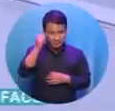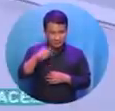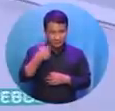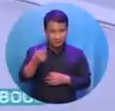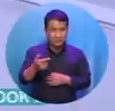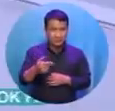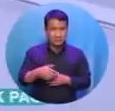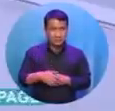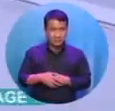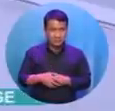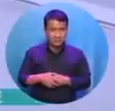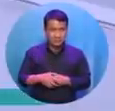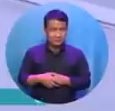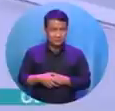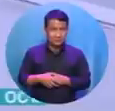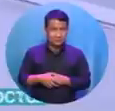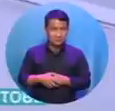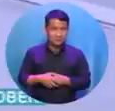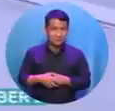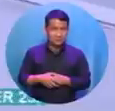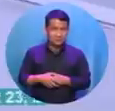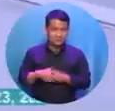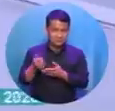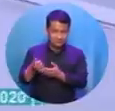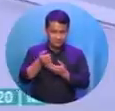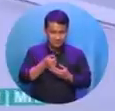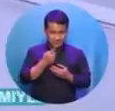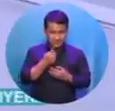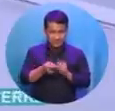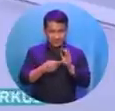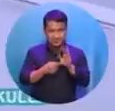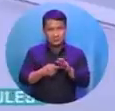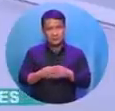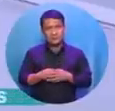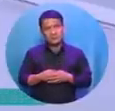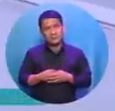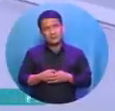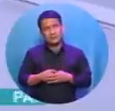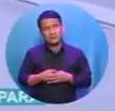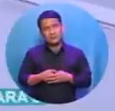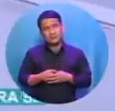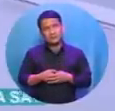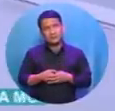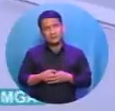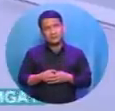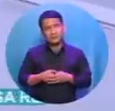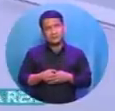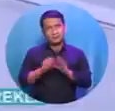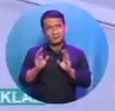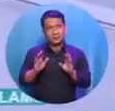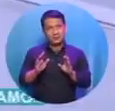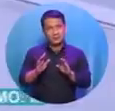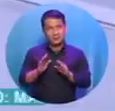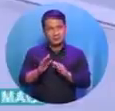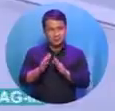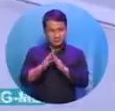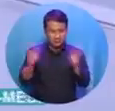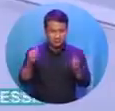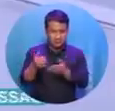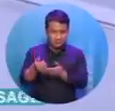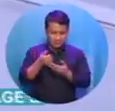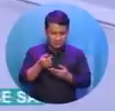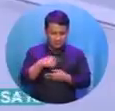Hi, Sir Happy. Hello, Sir Happy. Hello po. Sana matulungan niyo po kami. Opo, ma'am. Ang dagal ko na pong